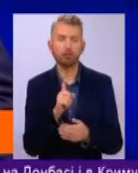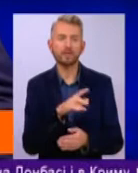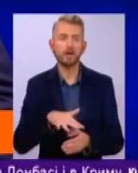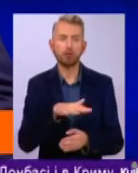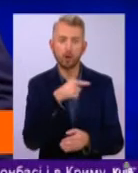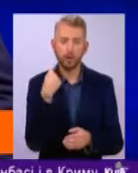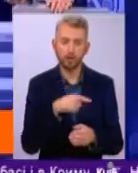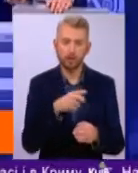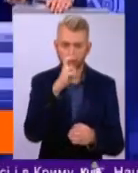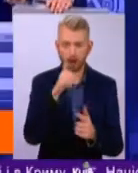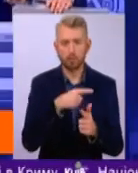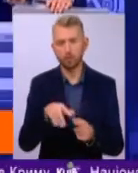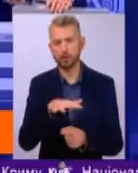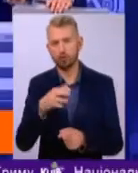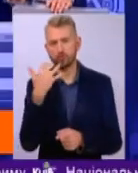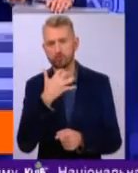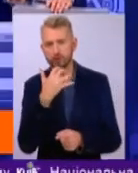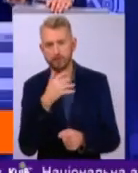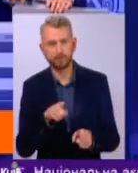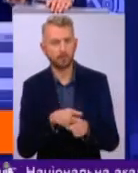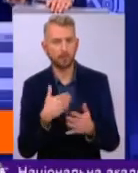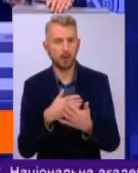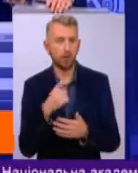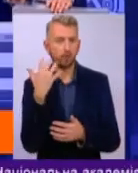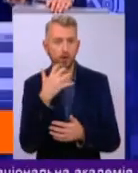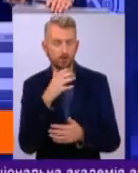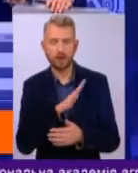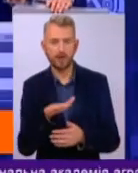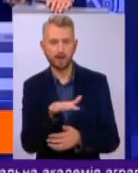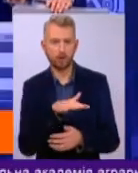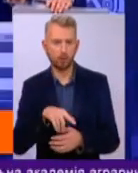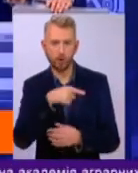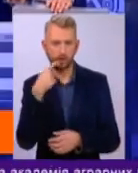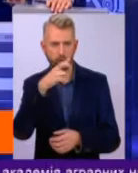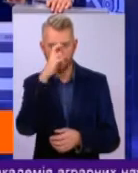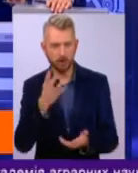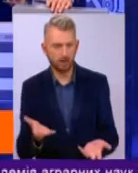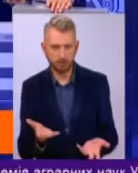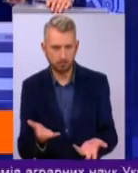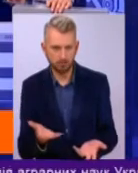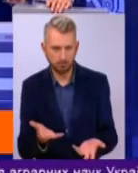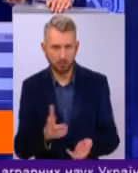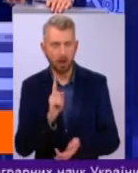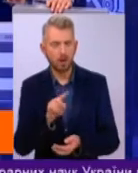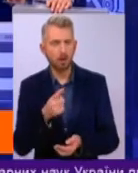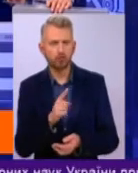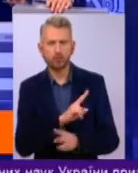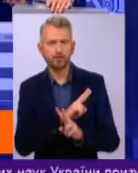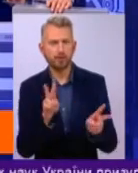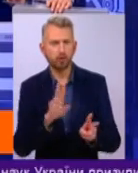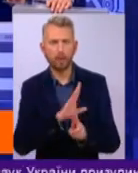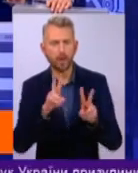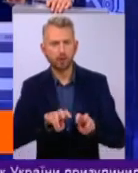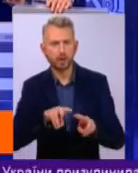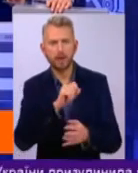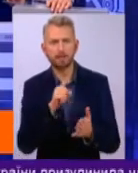Російської Федерації або з території Чечні. Таке враження, що Чечня – це не територія Російської Федерації. Але чомусь ніхто не